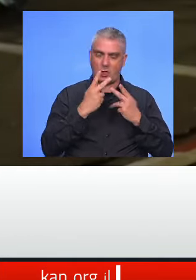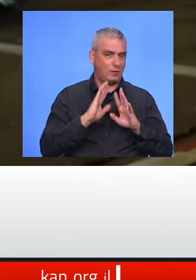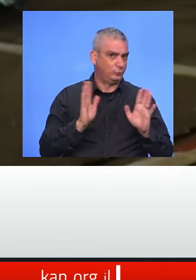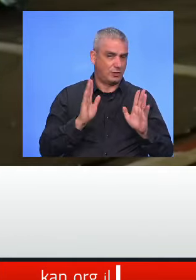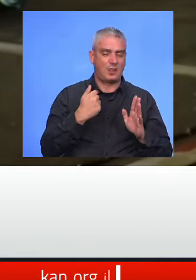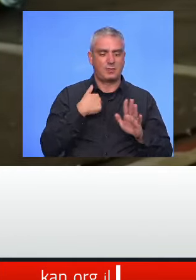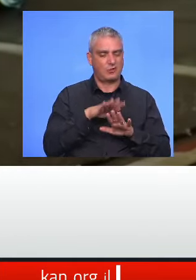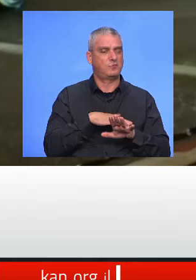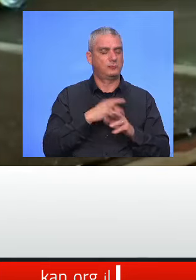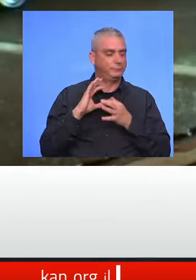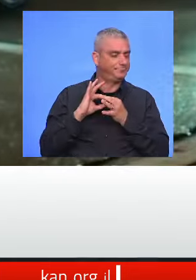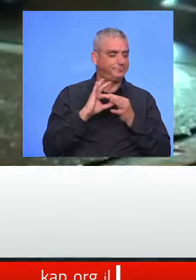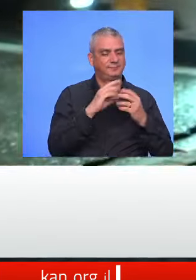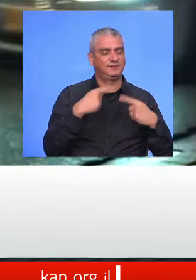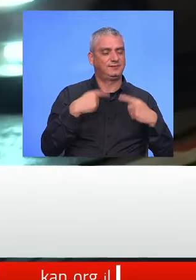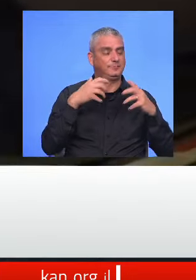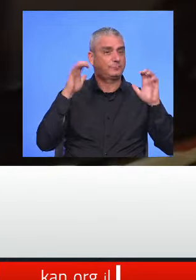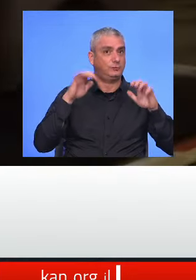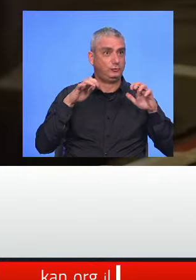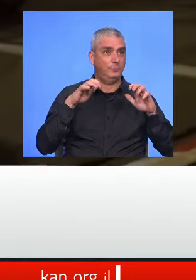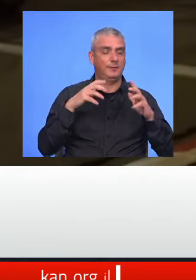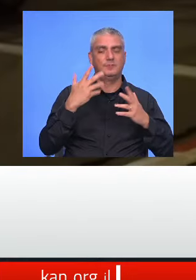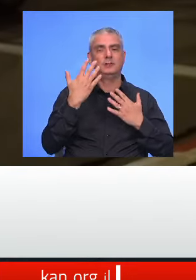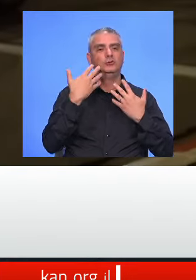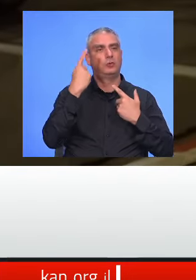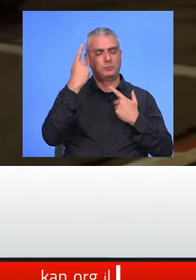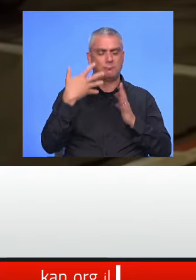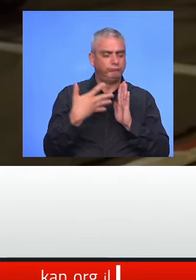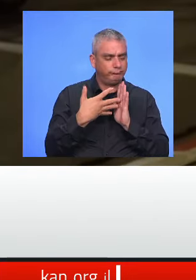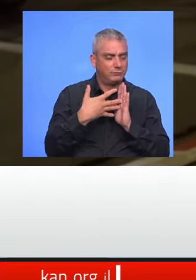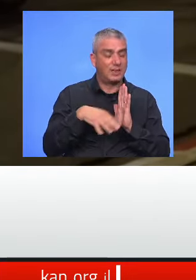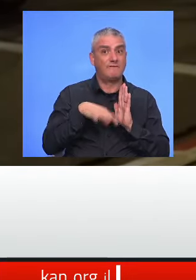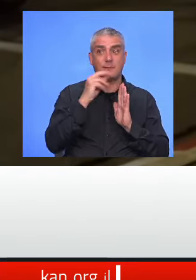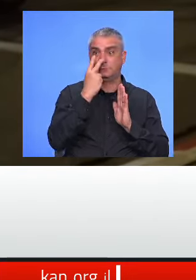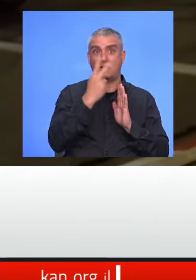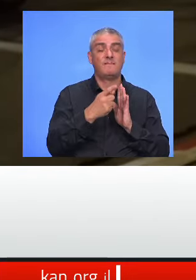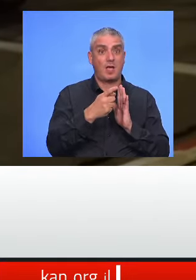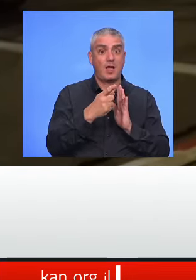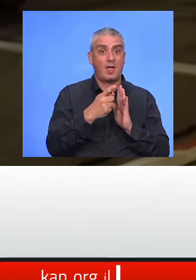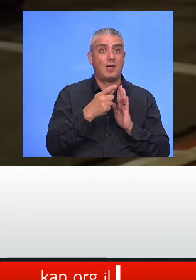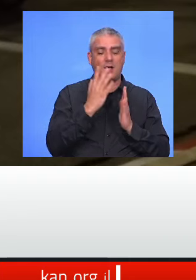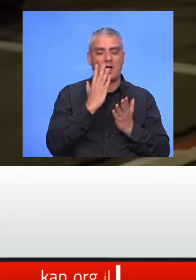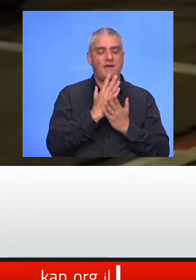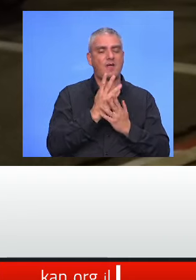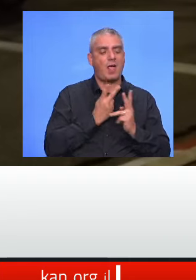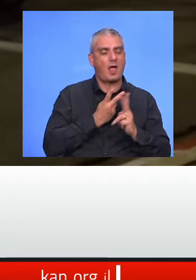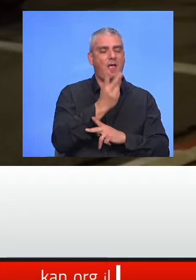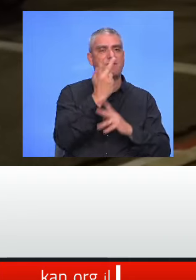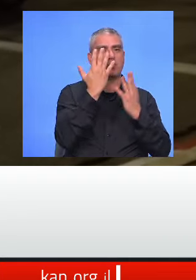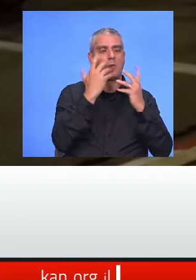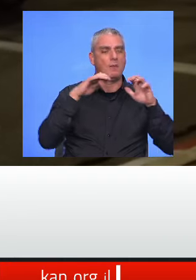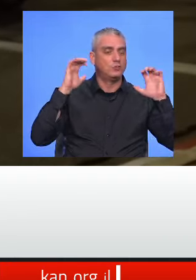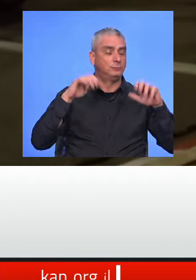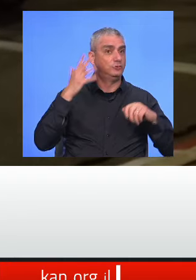אנחנו מרגישים רצף של ימים גשומים. השירות המטאורולוגי גם בדק ומצא וראה שלמעשה כבר עברנו את כמות המשקעים